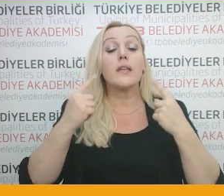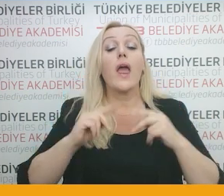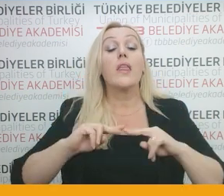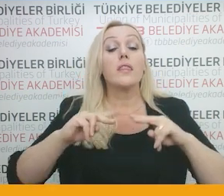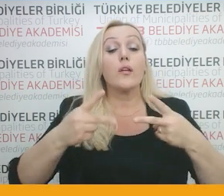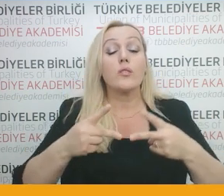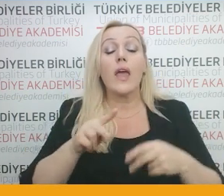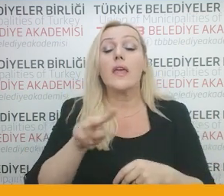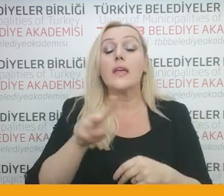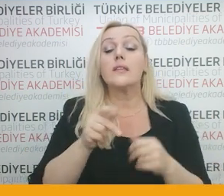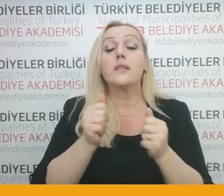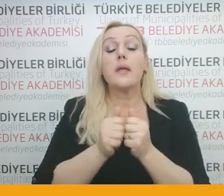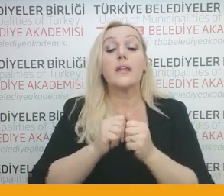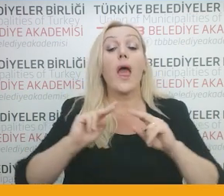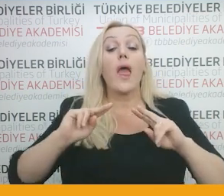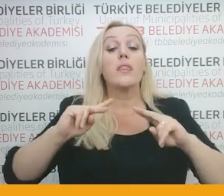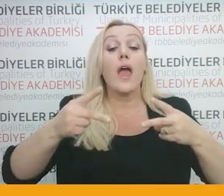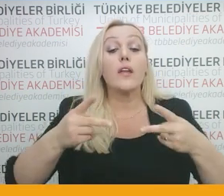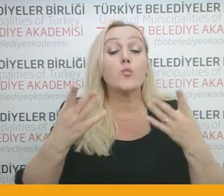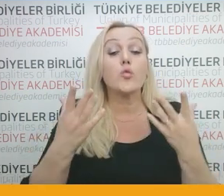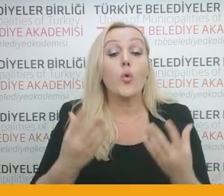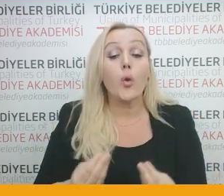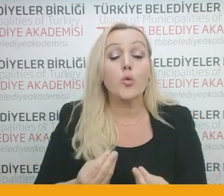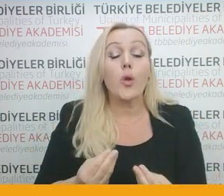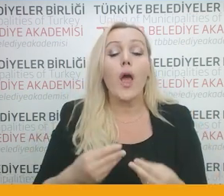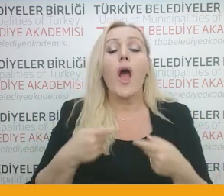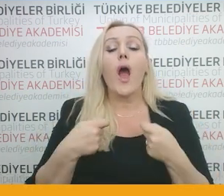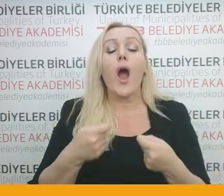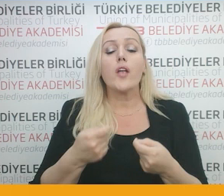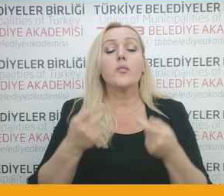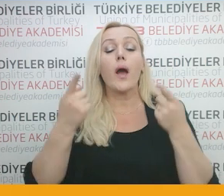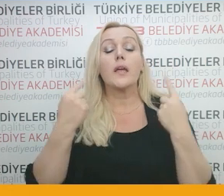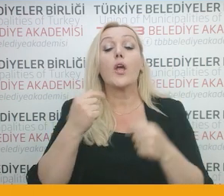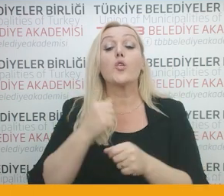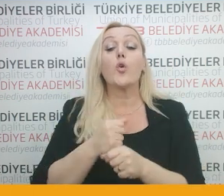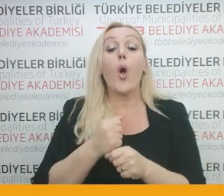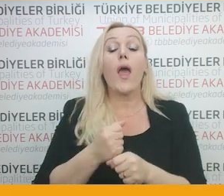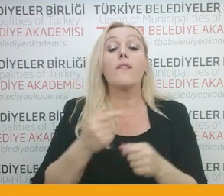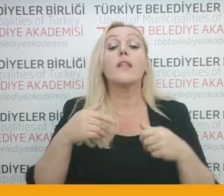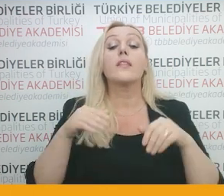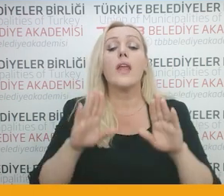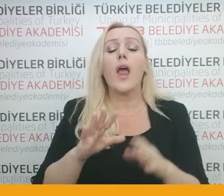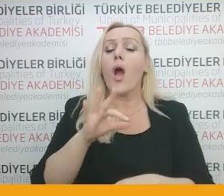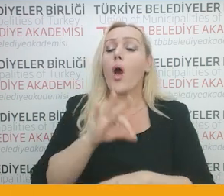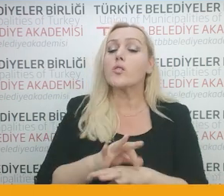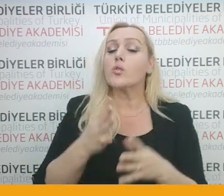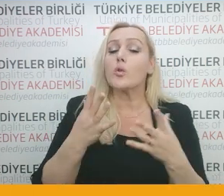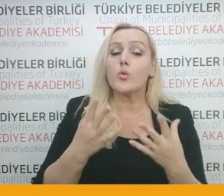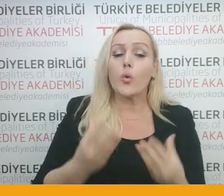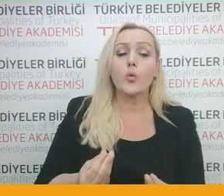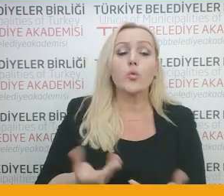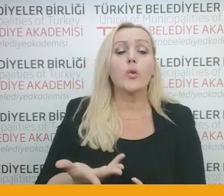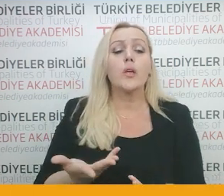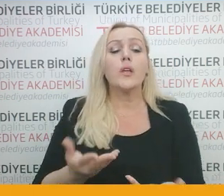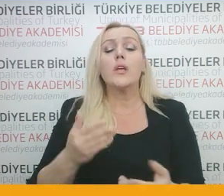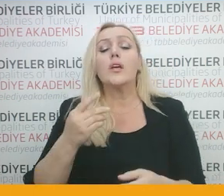olur. Harcama yetkisinin görevde olmaması durumunda vekalet nasıl olacak? Kanun izin olur, hastalık, geçici görev, disiplin cezası,